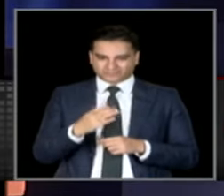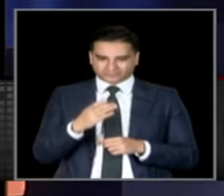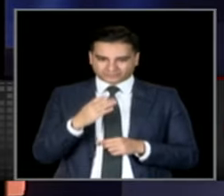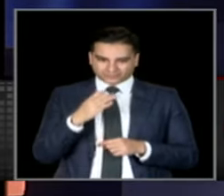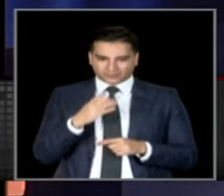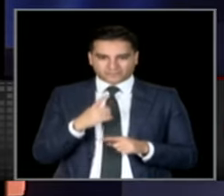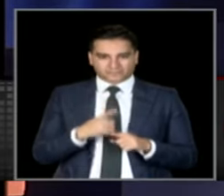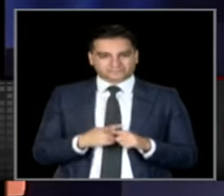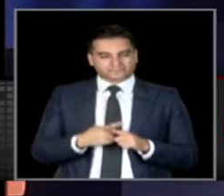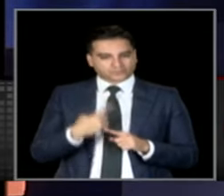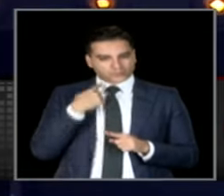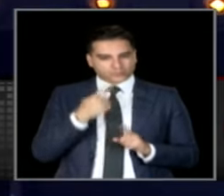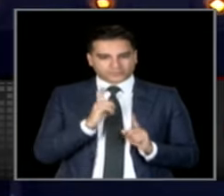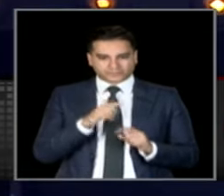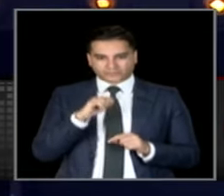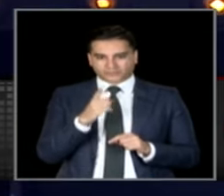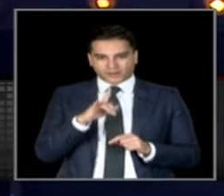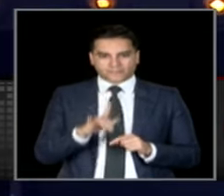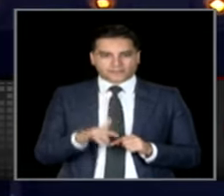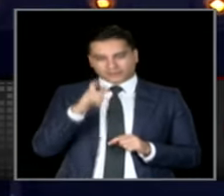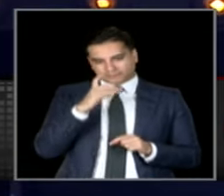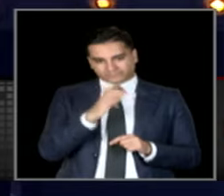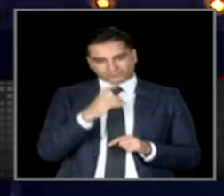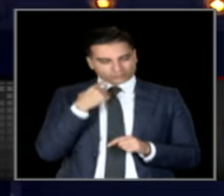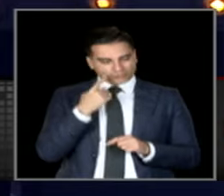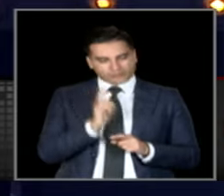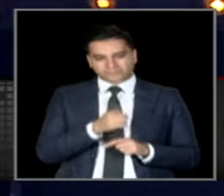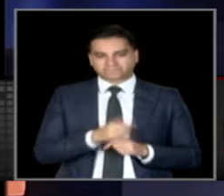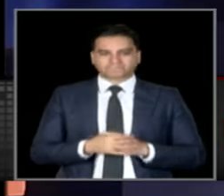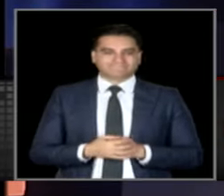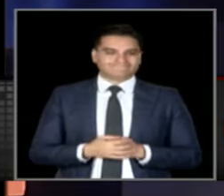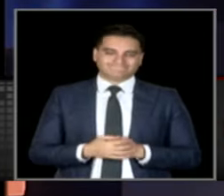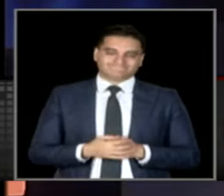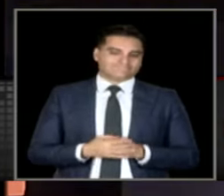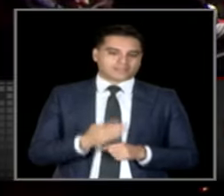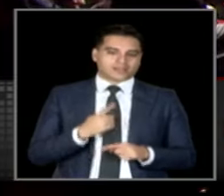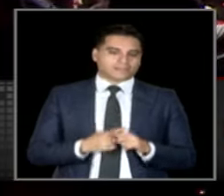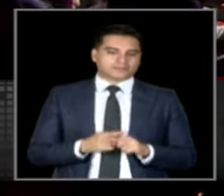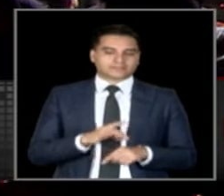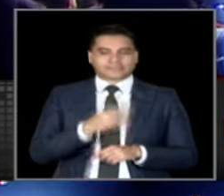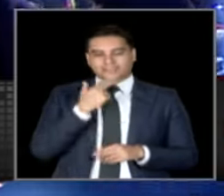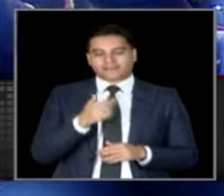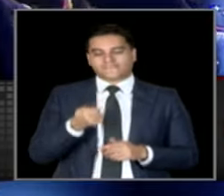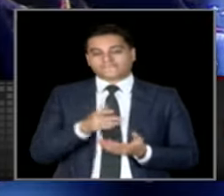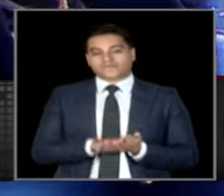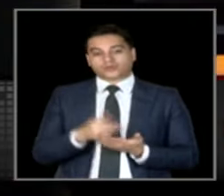هاردلك عندي حاجة تاني في دماغي، ربنا يستر. أيوة هاردلك، إجابة خاطئة.